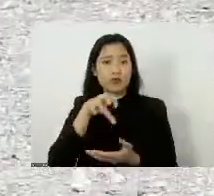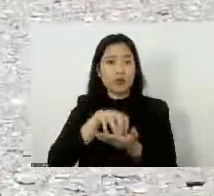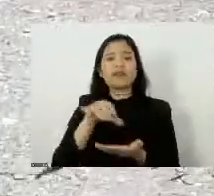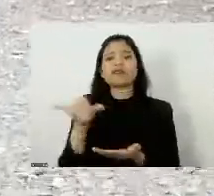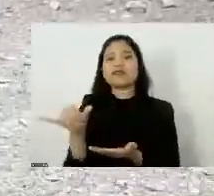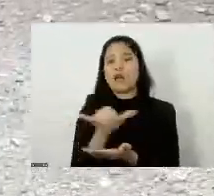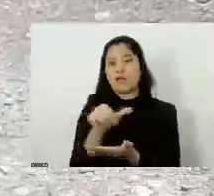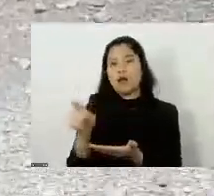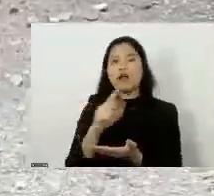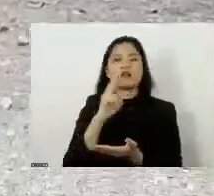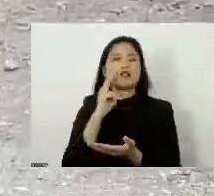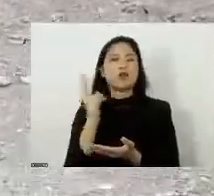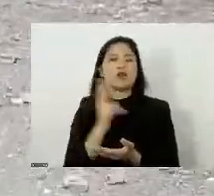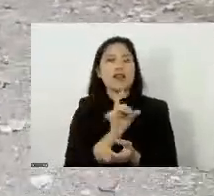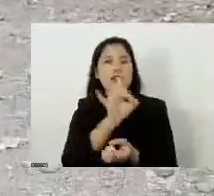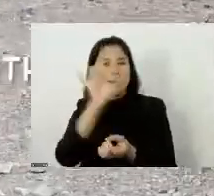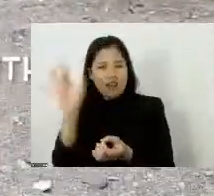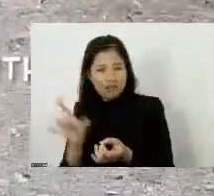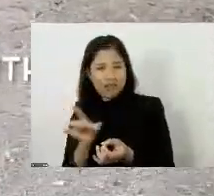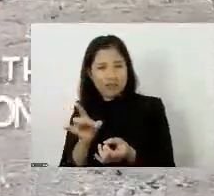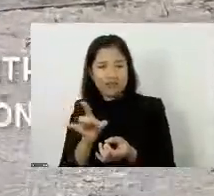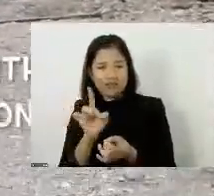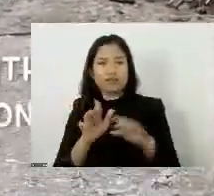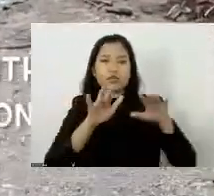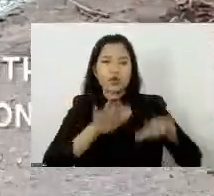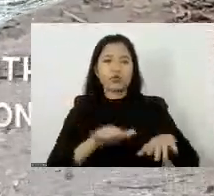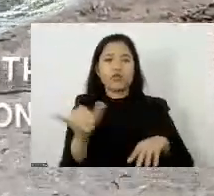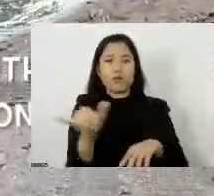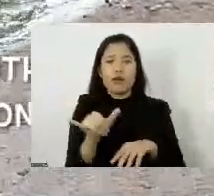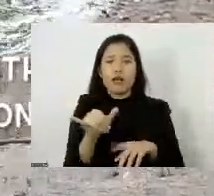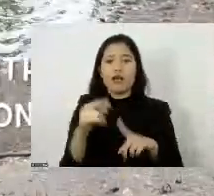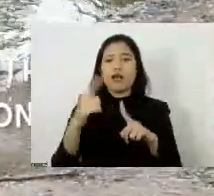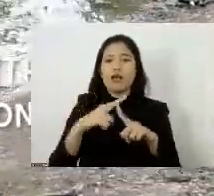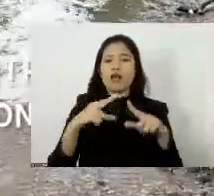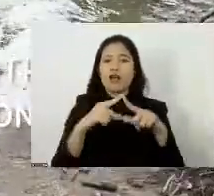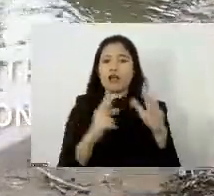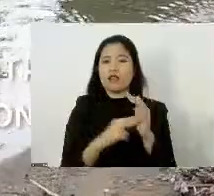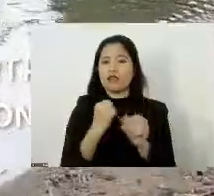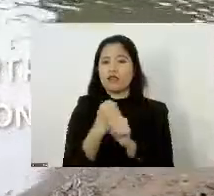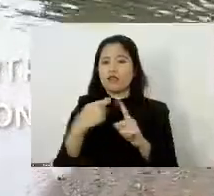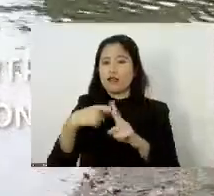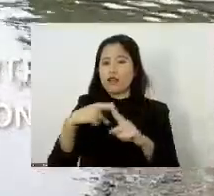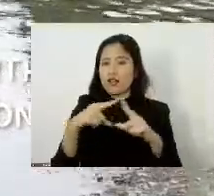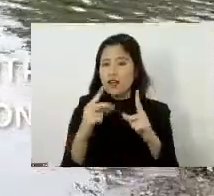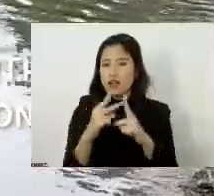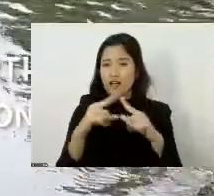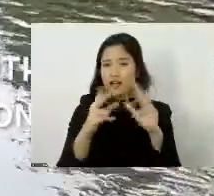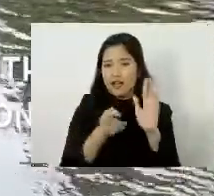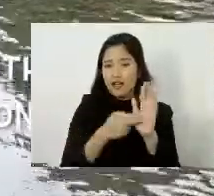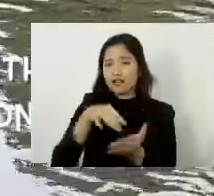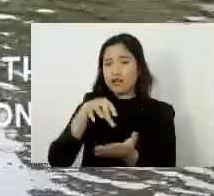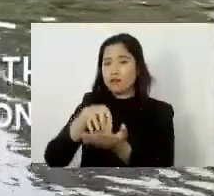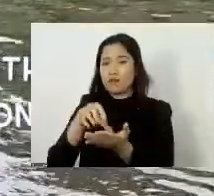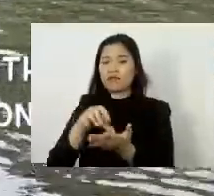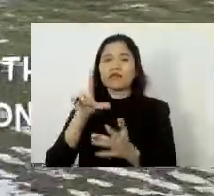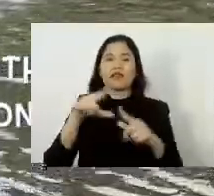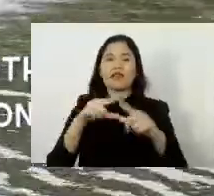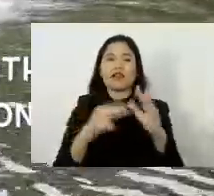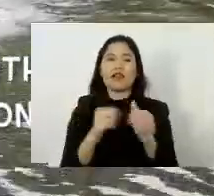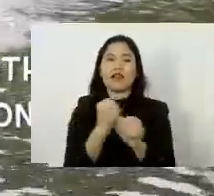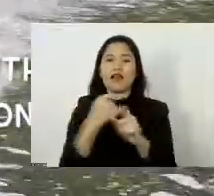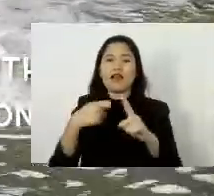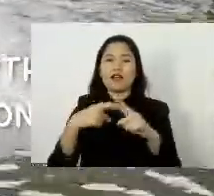saudara mereka yang liar tangkahan adalah sebuah kawasan yang berada di Kabupaten Langkat Sumatera Utara